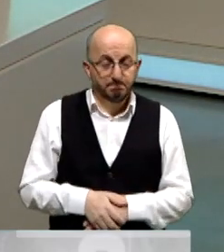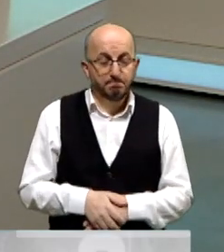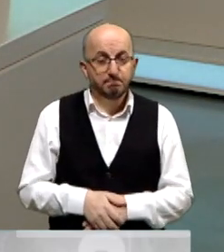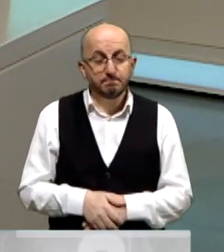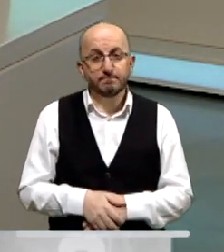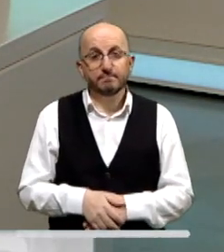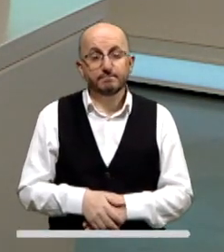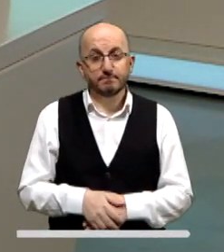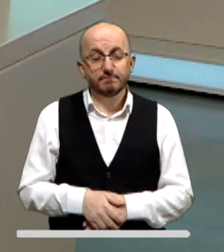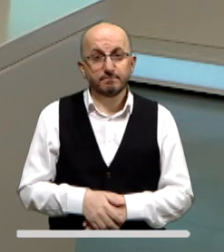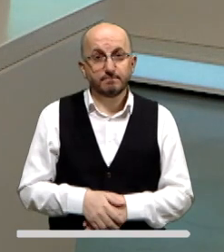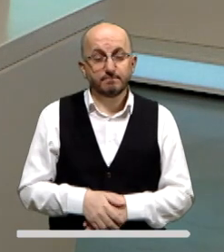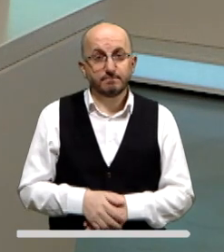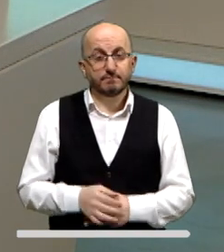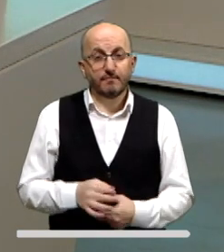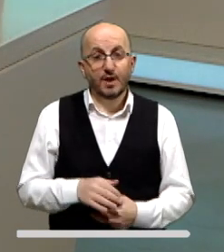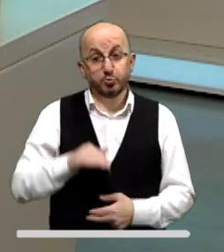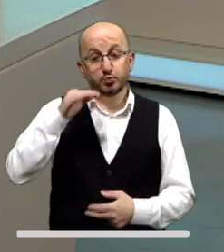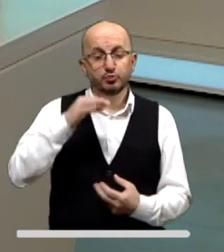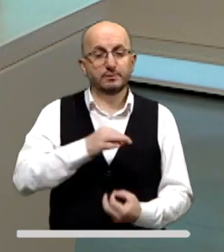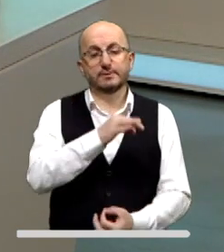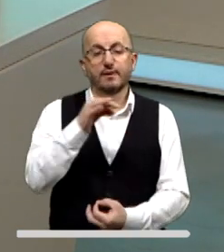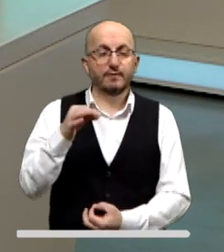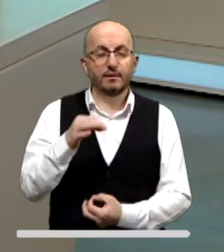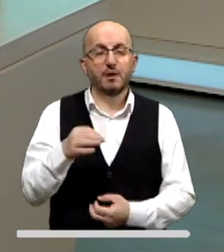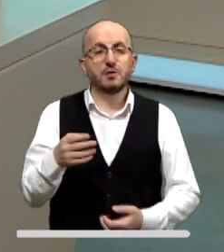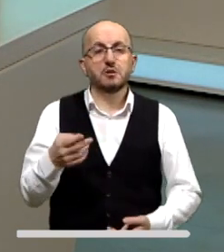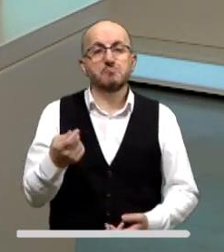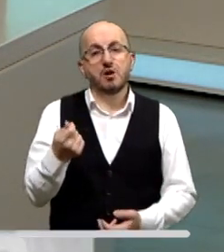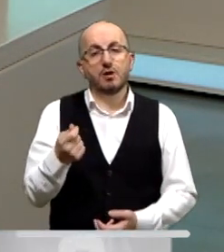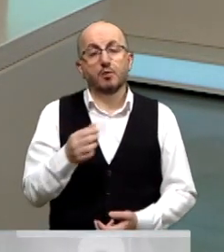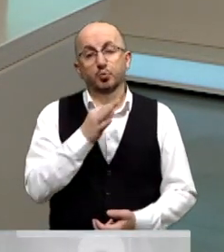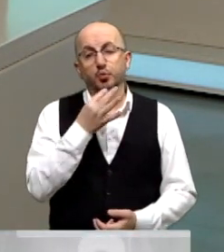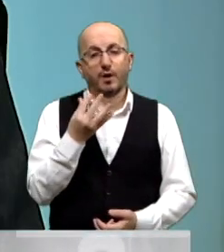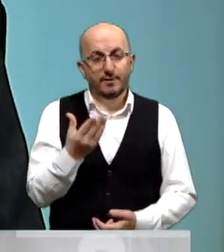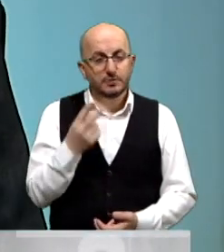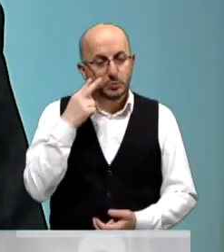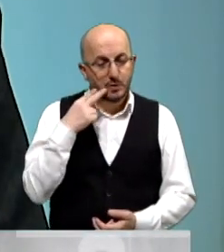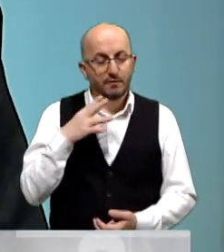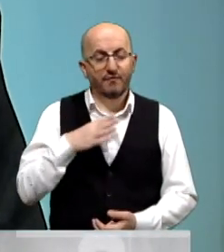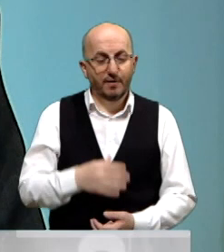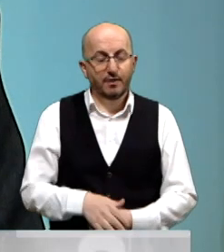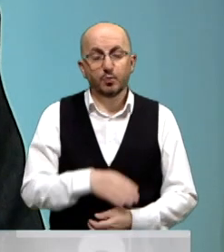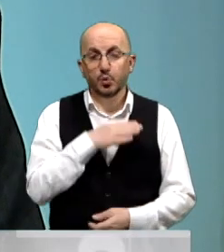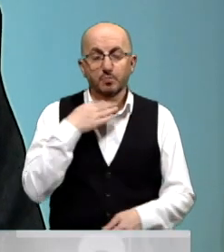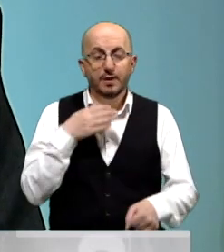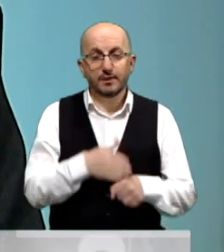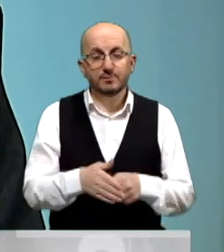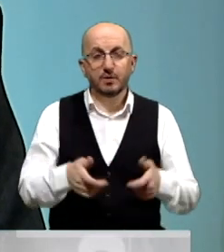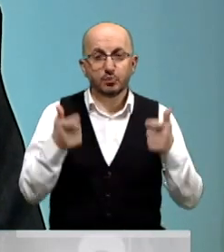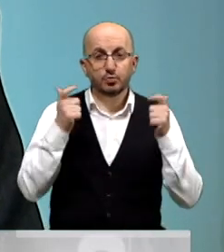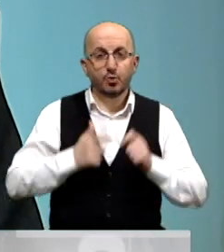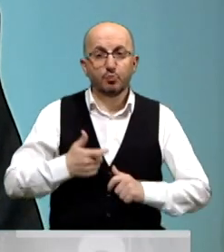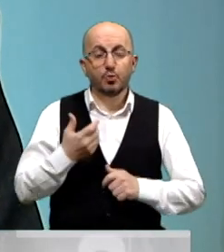yaşını bağlıyor başını almış insanlar Mali açıdan müsaitler mi Evet kurban kesmekle